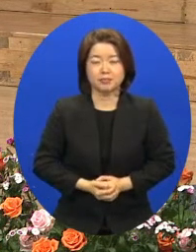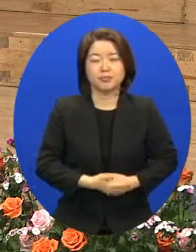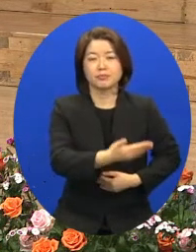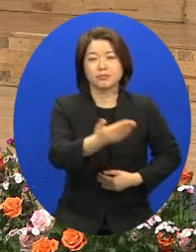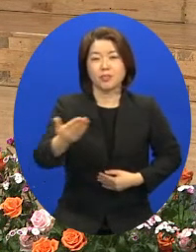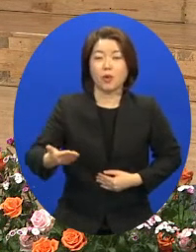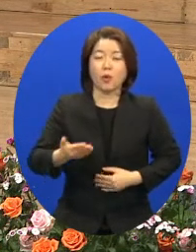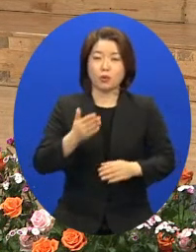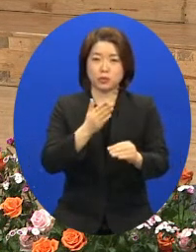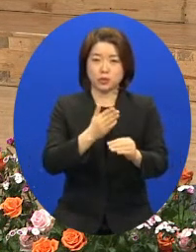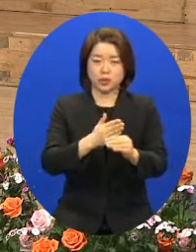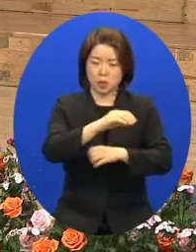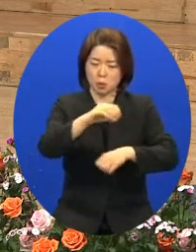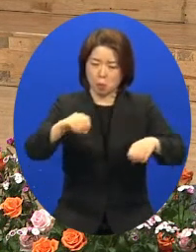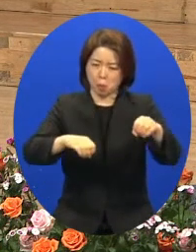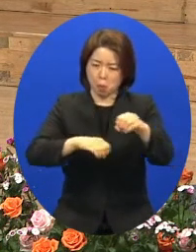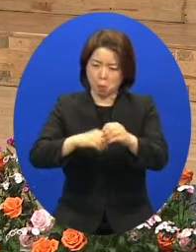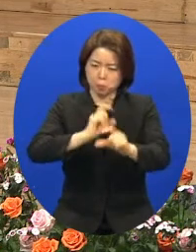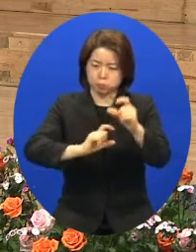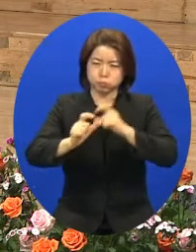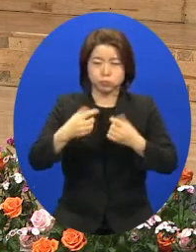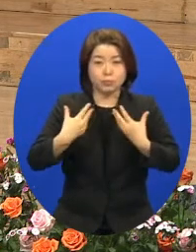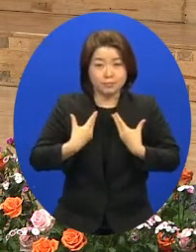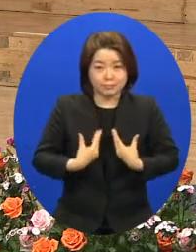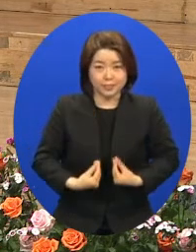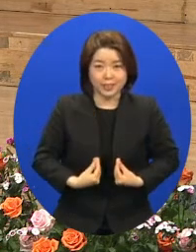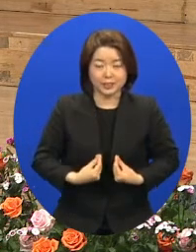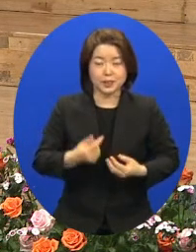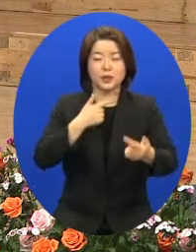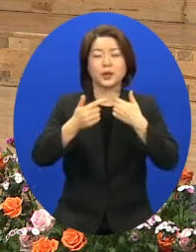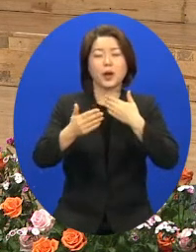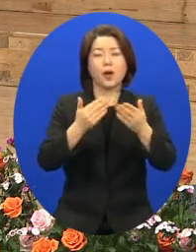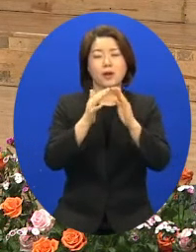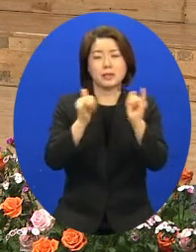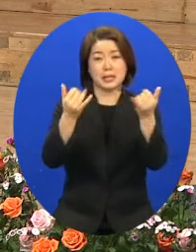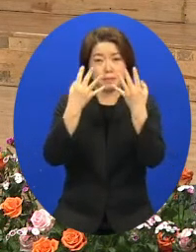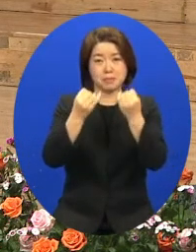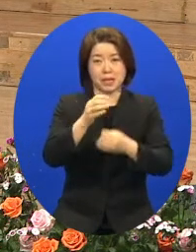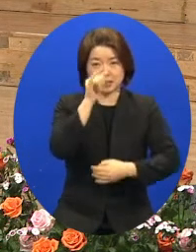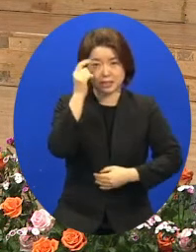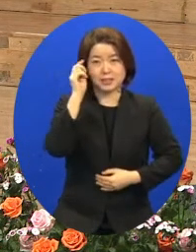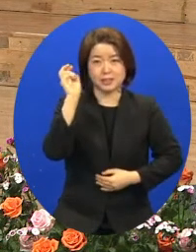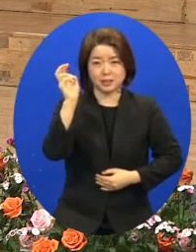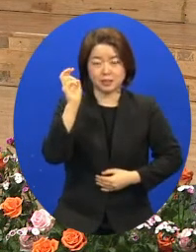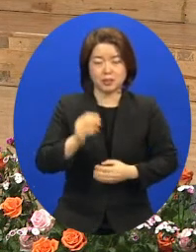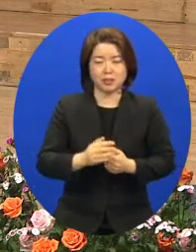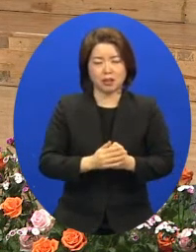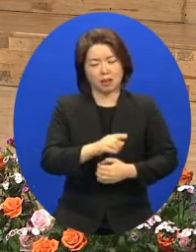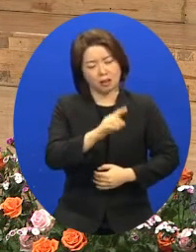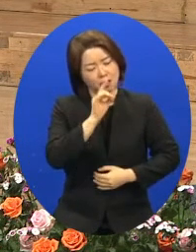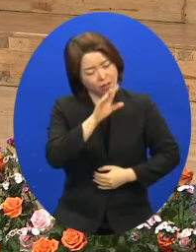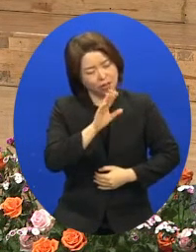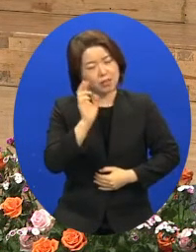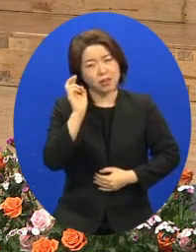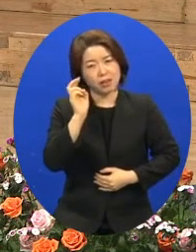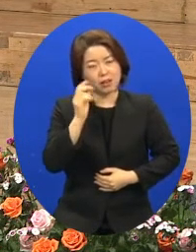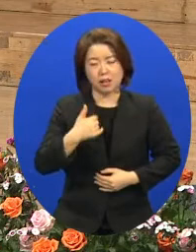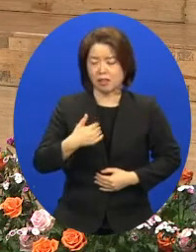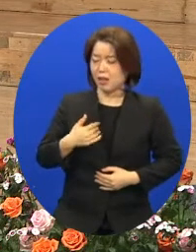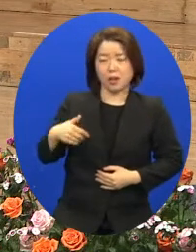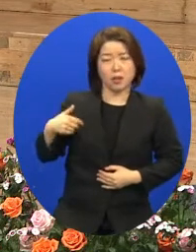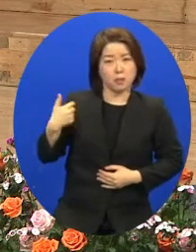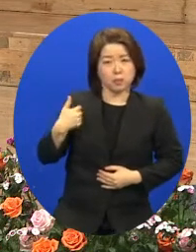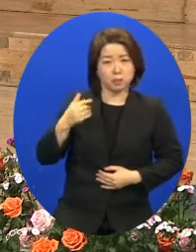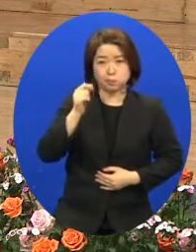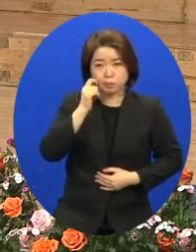여러분 중에는 오히려 더 좌절만 경험하신 분들도 있으실 겁니다. 안 되는구나, 우리는